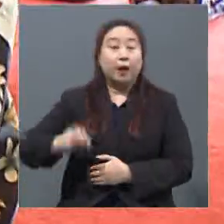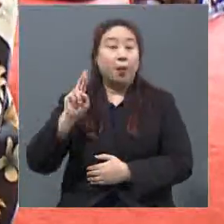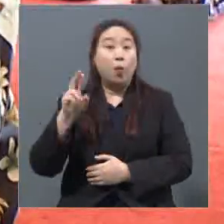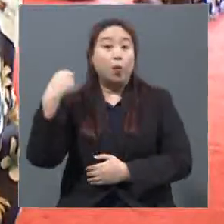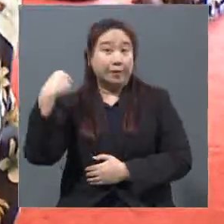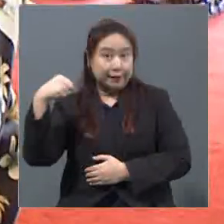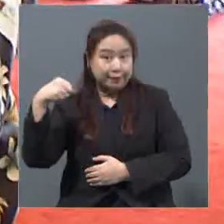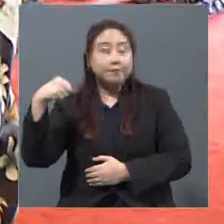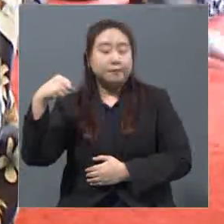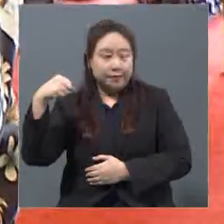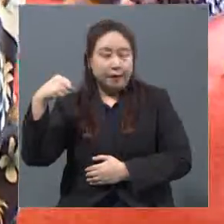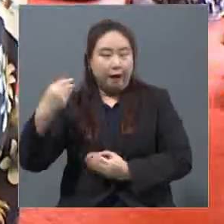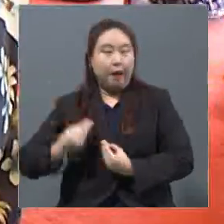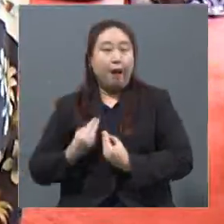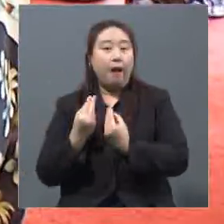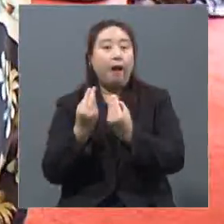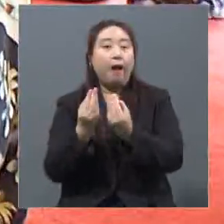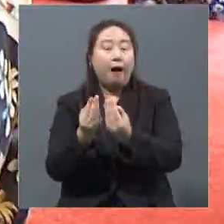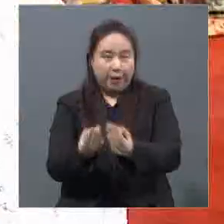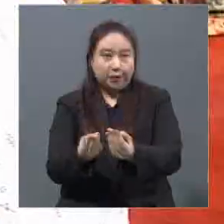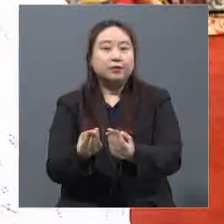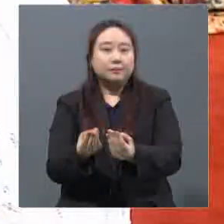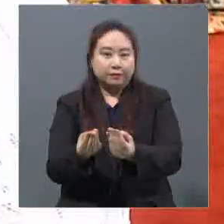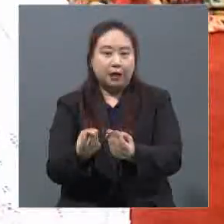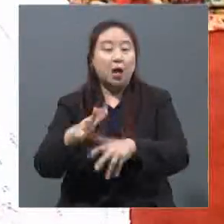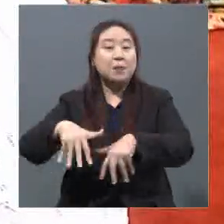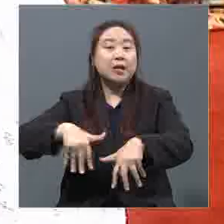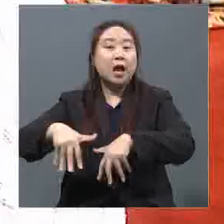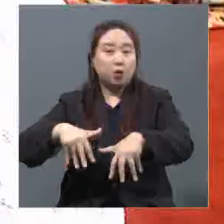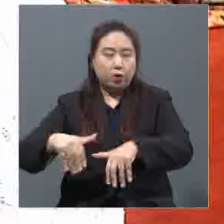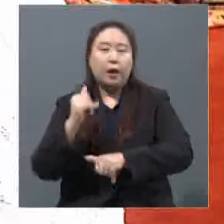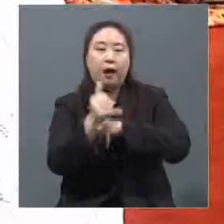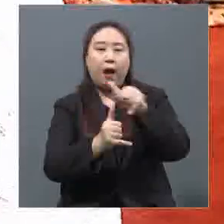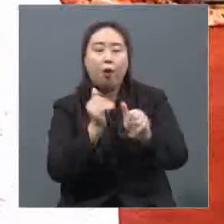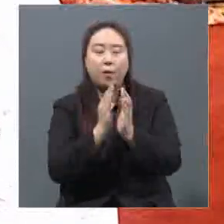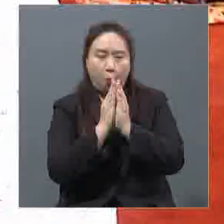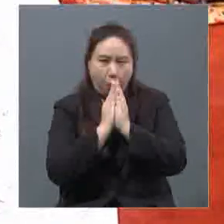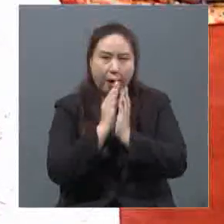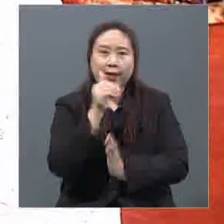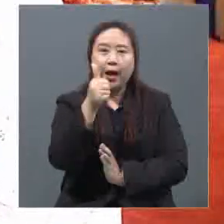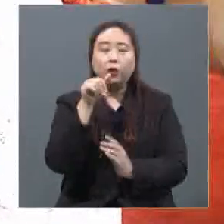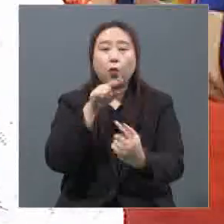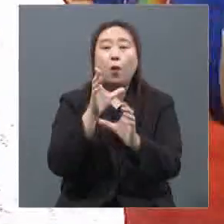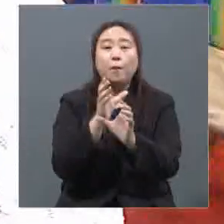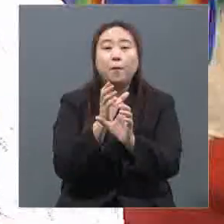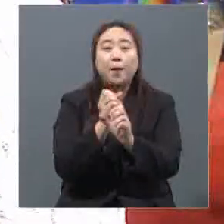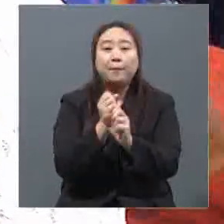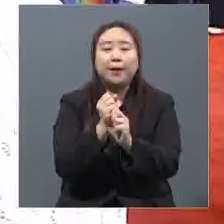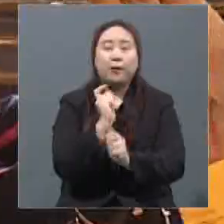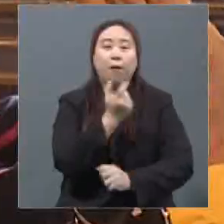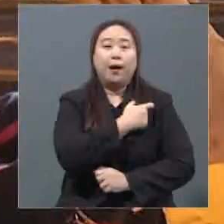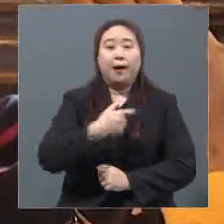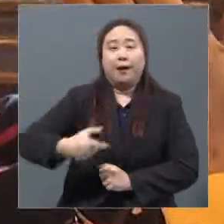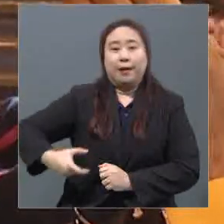โปรดเกล้าโปรดกระหม่อมพระราชทานพระบรมราชานุญาตให้ประชาชนเข้ากราบถวายบังคมพระบรมรูปสมเด็จพระบุรพ